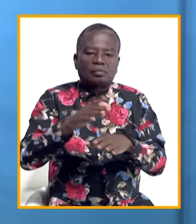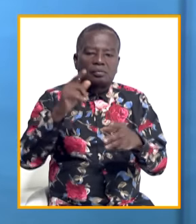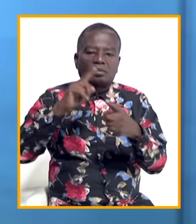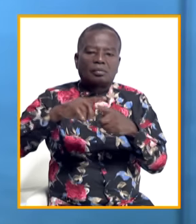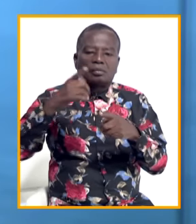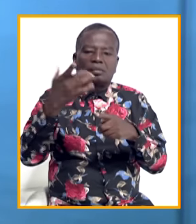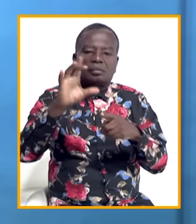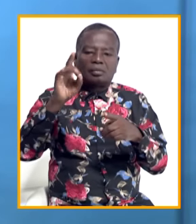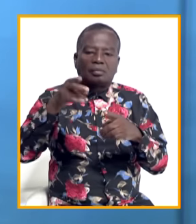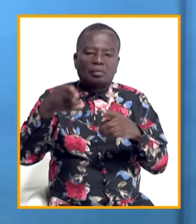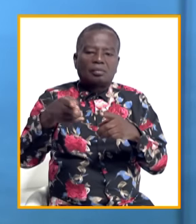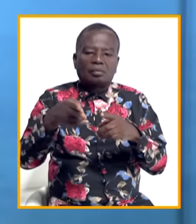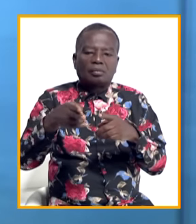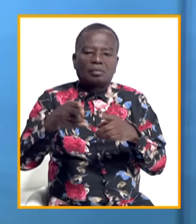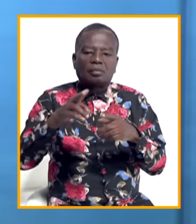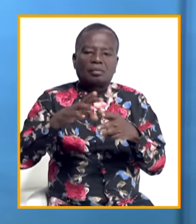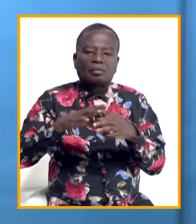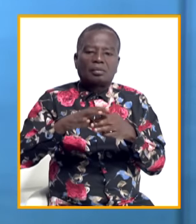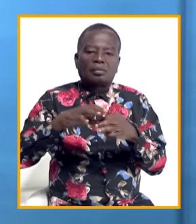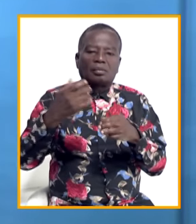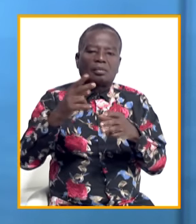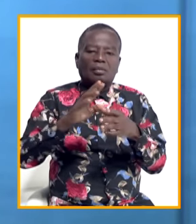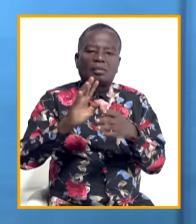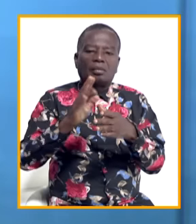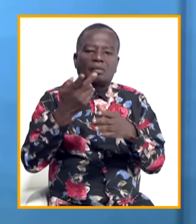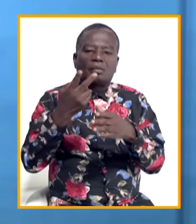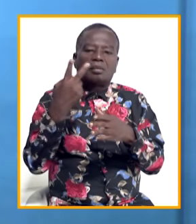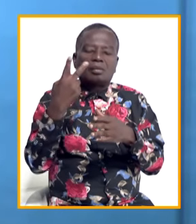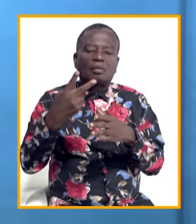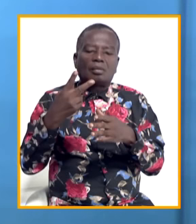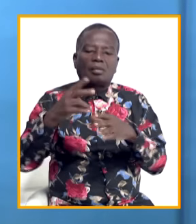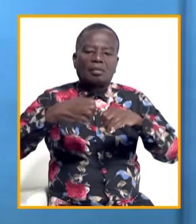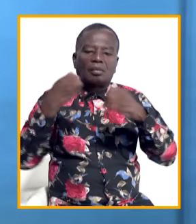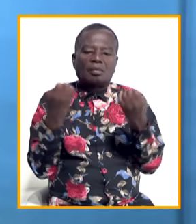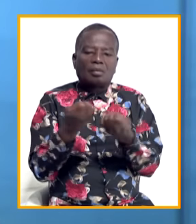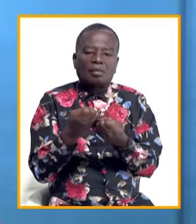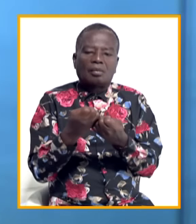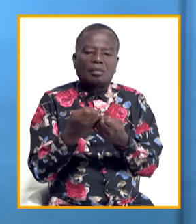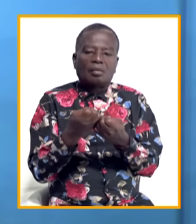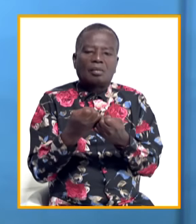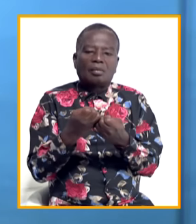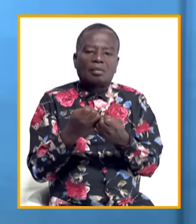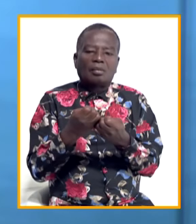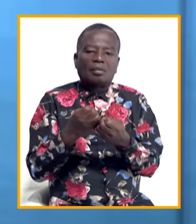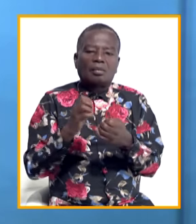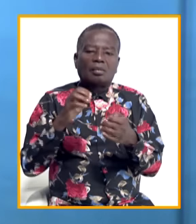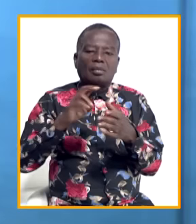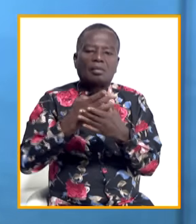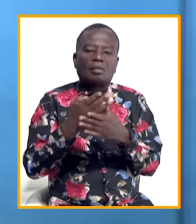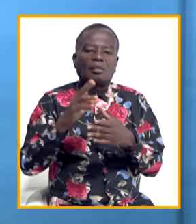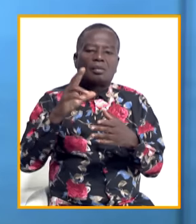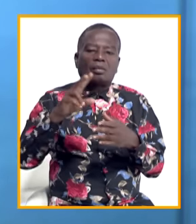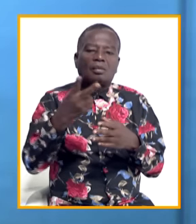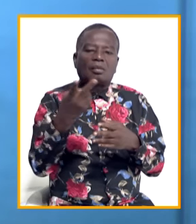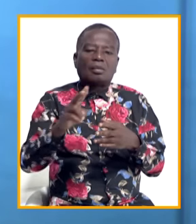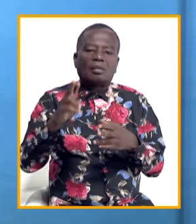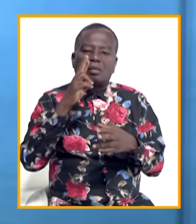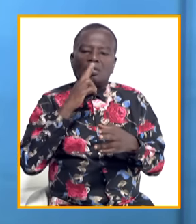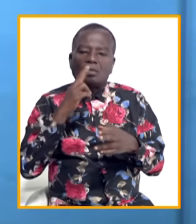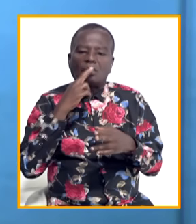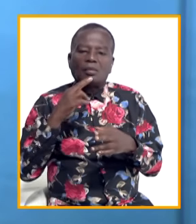18h au stade Robert Champroux de Marcoury entre les deux équipes en tête donc, de cette poule. Le choc entre l'Africa et l'ISCA.